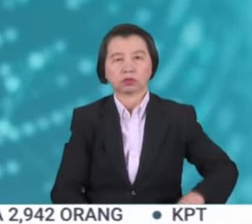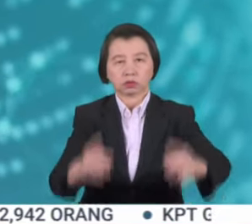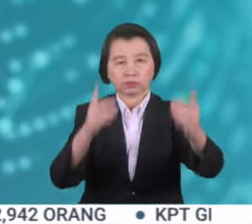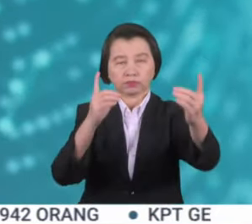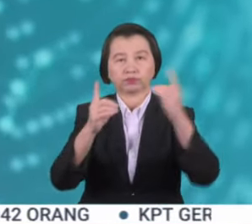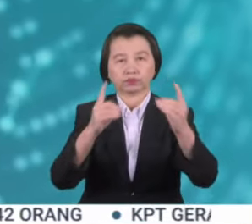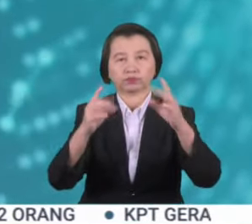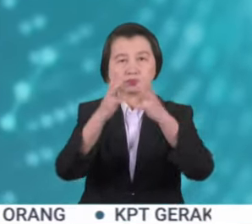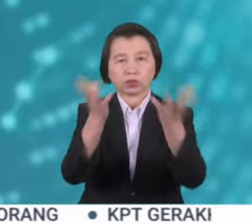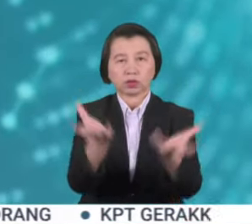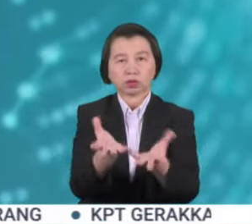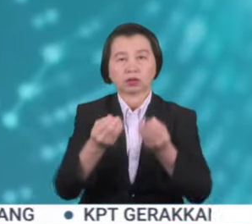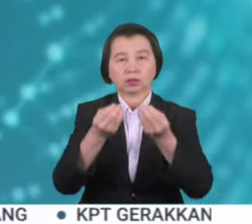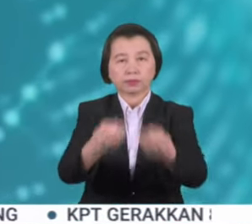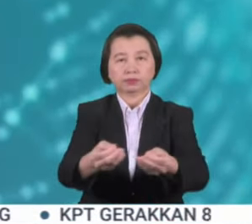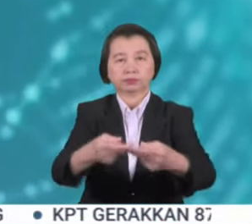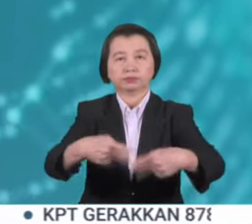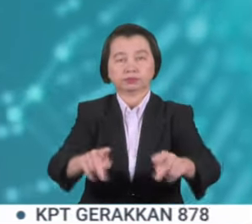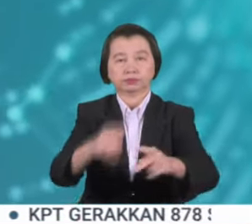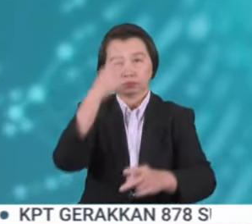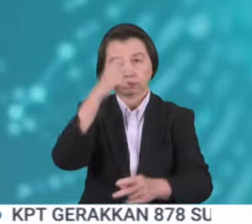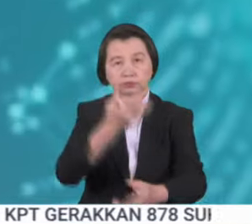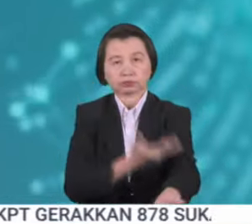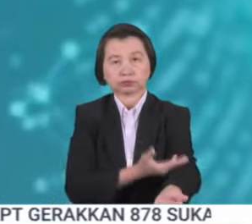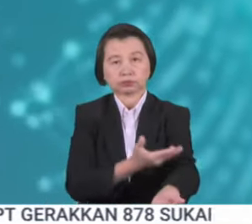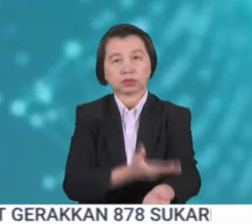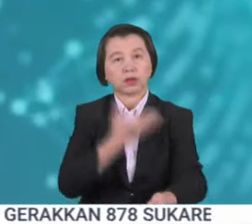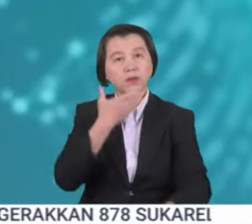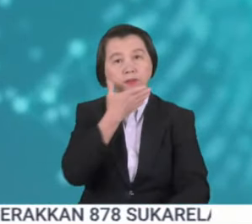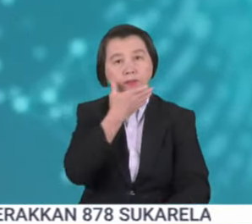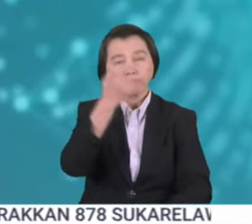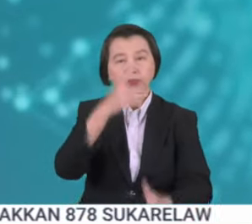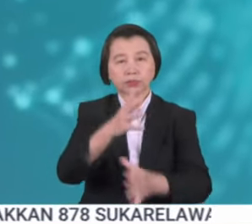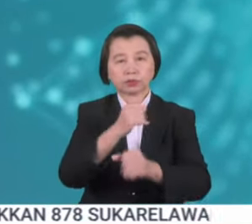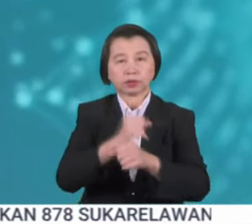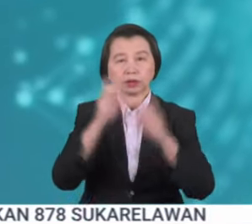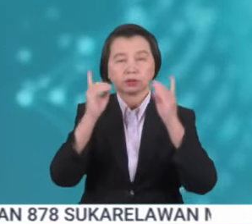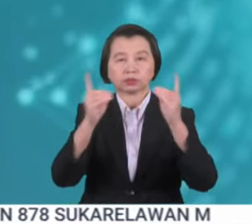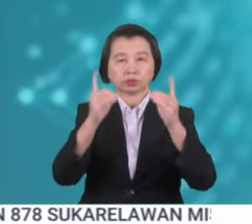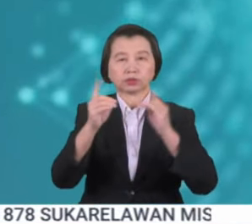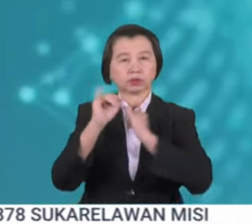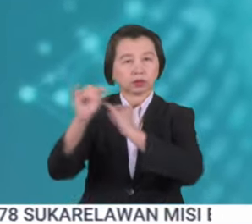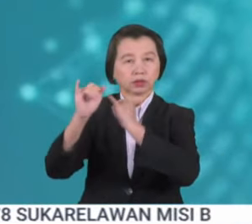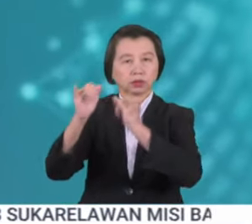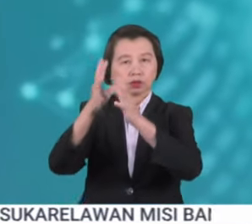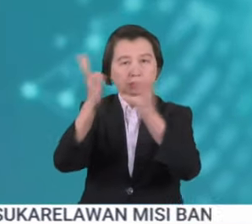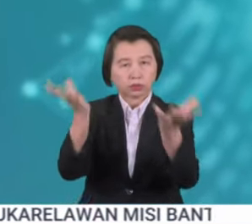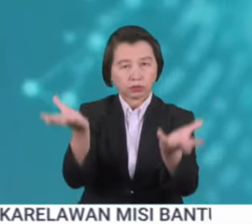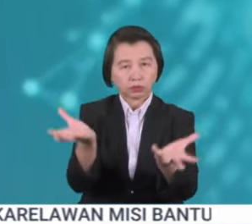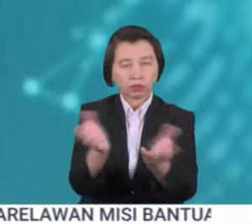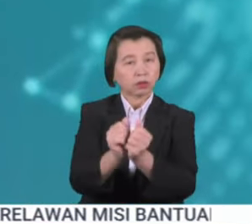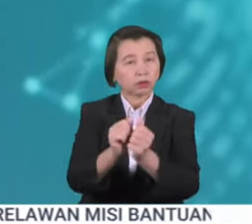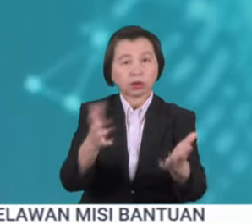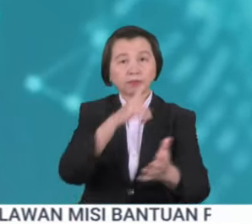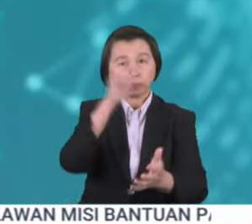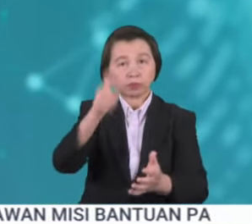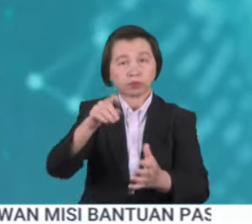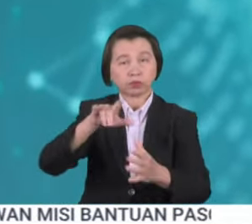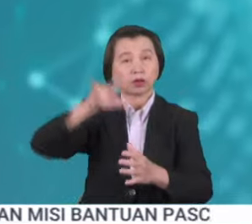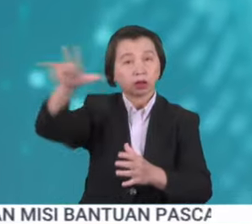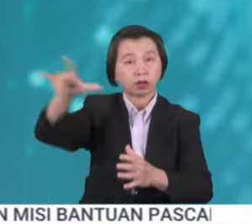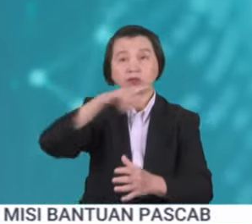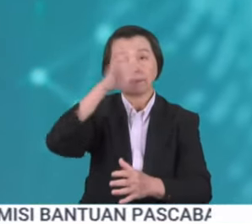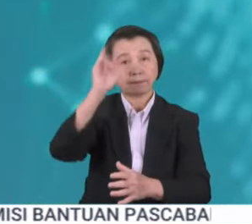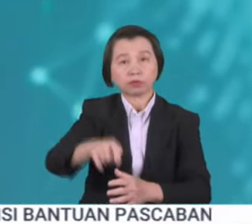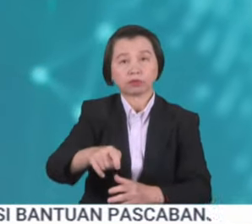Pendidikan global mampu memberikan peluang kepada generasi muda untuk mendapatkan pendidikan bertaraf dunia tanpa perlu ke luar